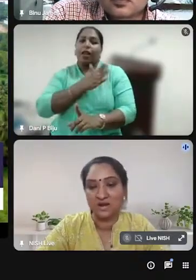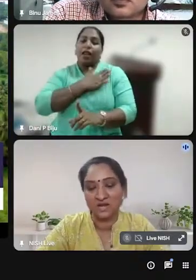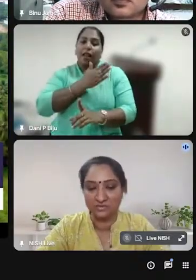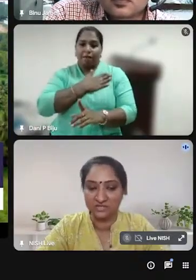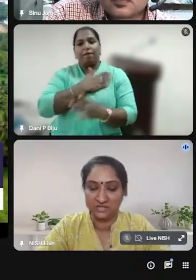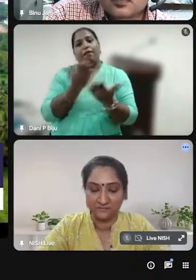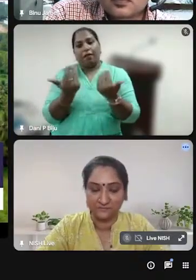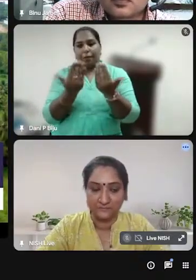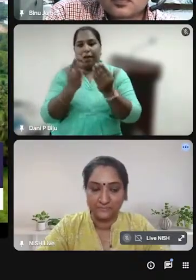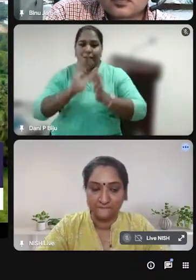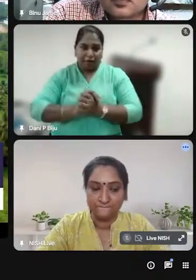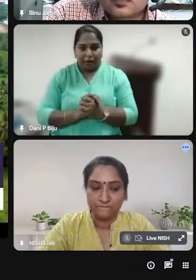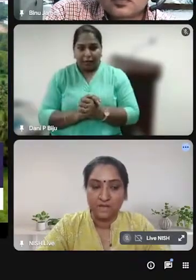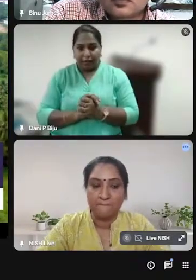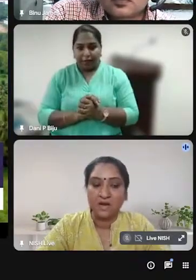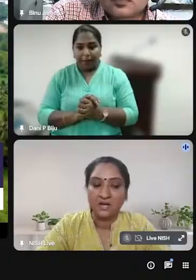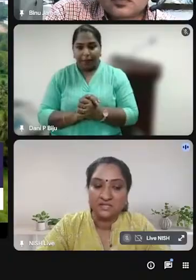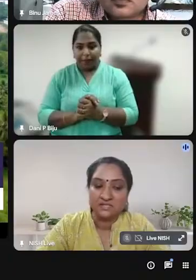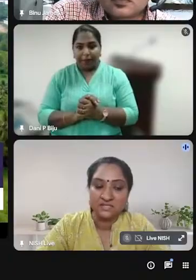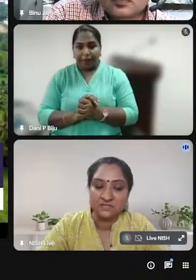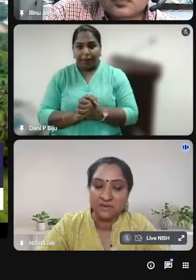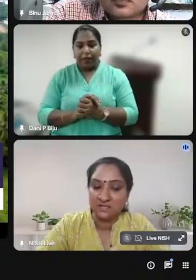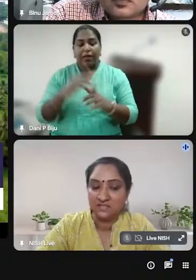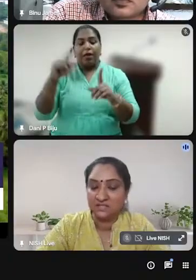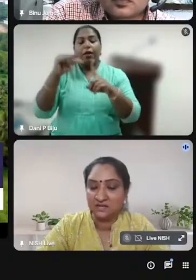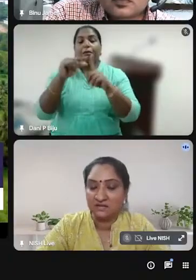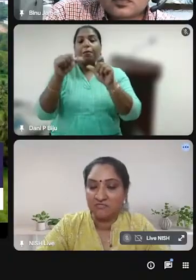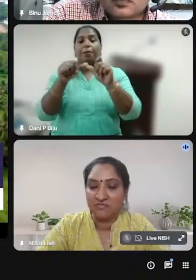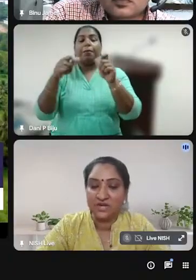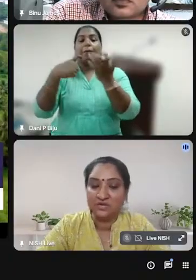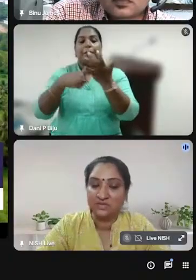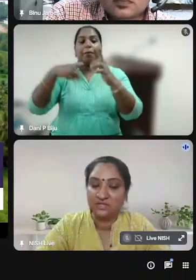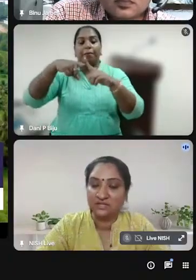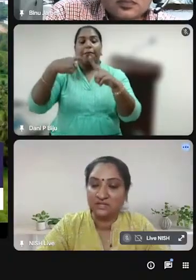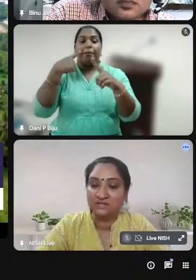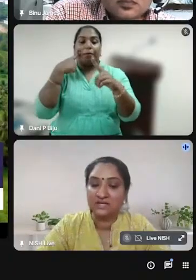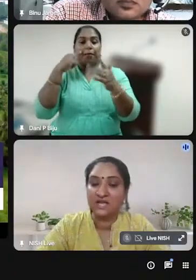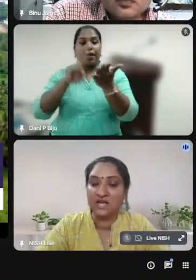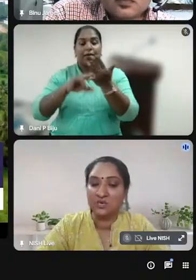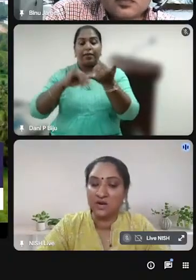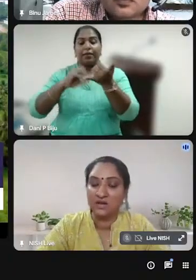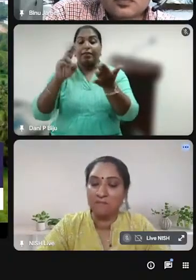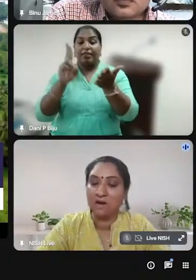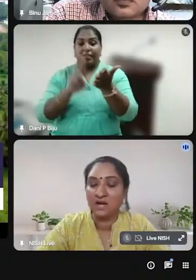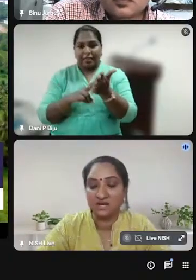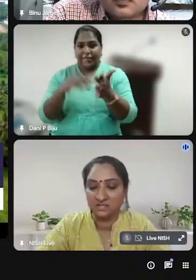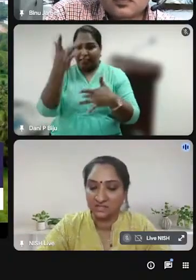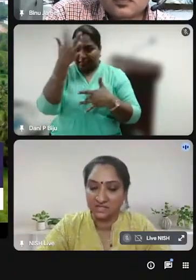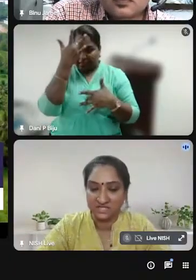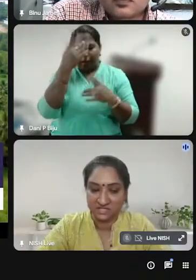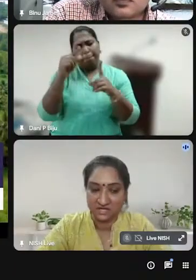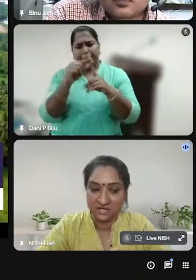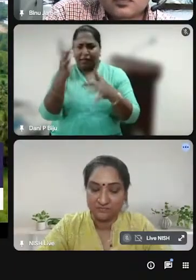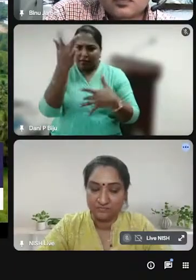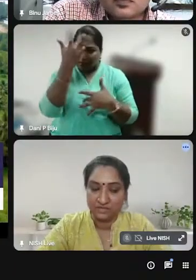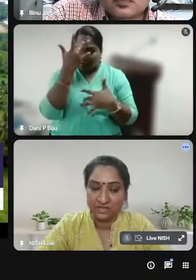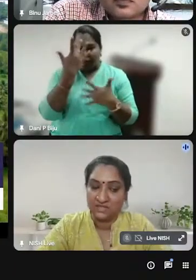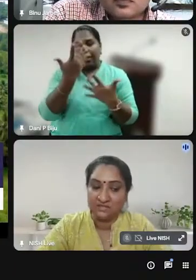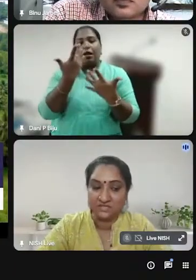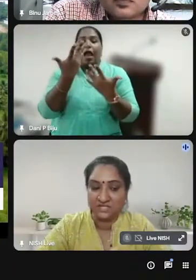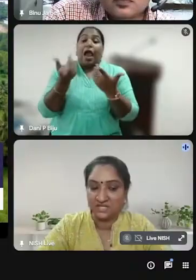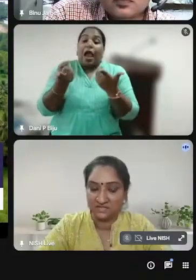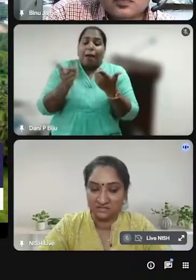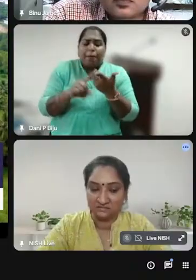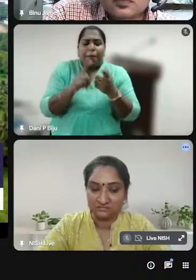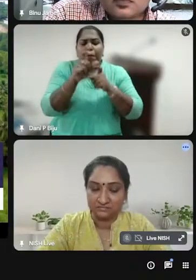സ്ട്രീമിംഗിലൂടെയും കാണാവുന്നതാണ്. പാർക്കിൻസൺസ് ബാധിതർ വീഴുന്നത് തടയാനുള്ള മാർഗനിർദ്ദേശങ്ങൾ